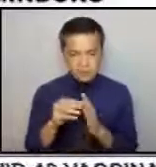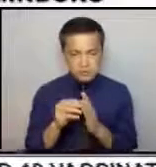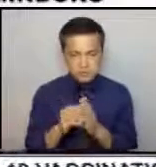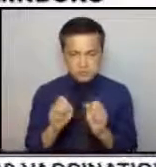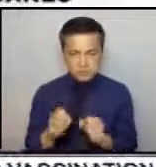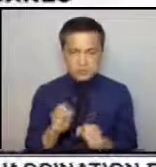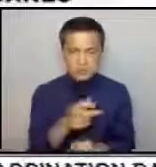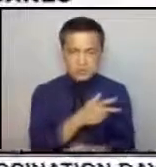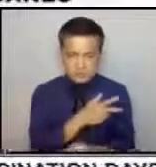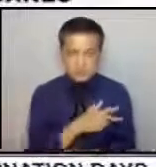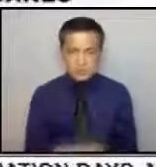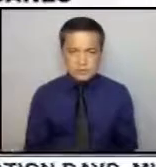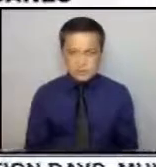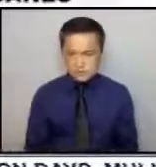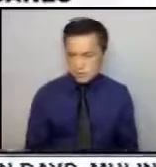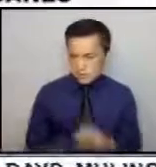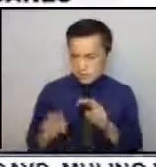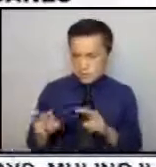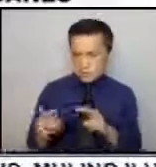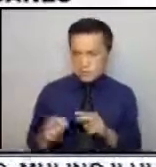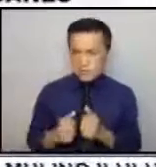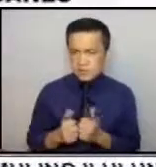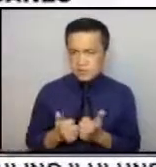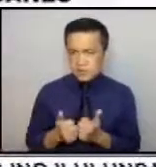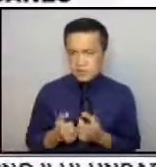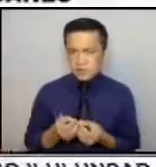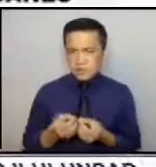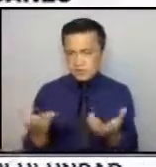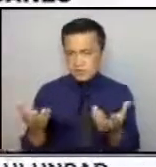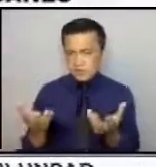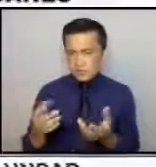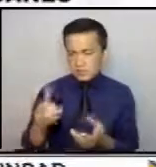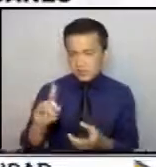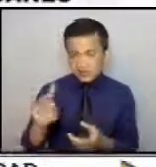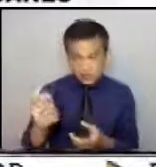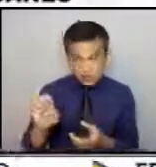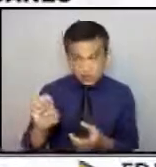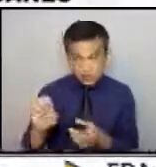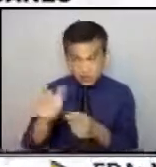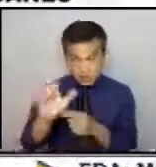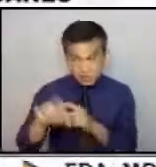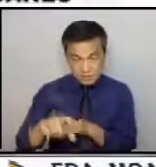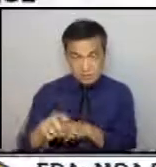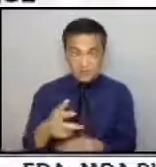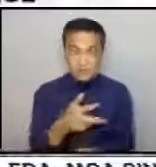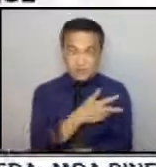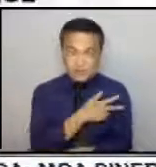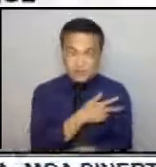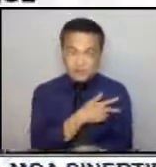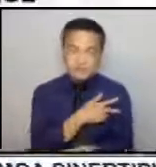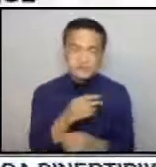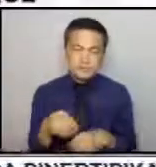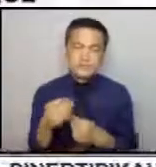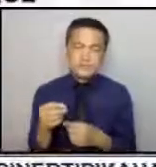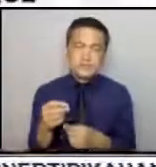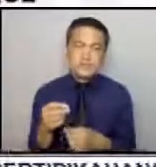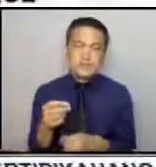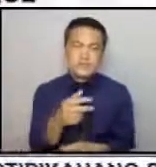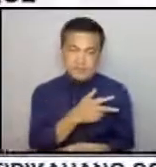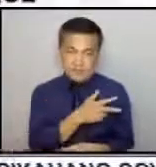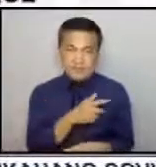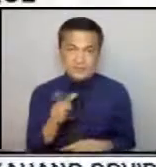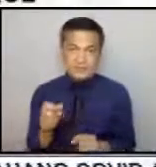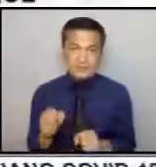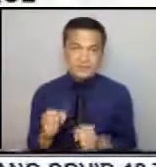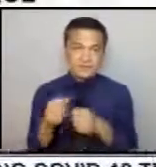tinitingnan natin no, paano din mabigyan yung lahat ng due for booster doses ng kanilang booster doses para po mabigyan sila